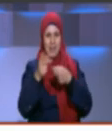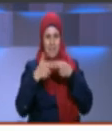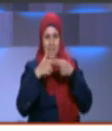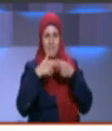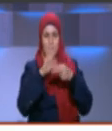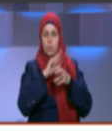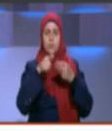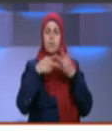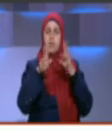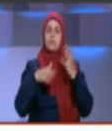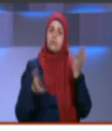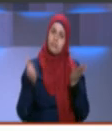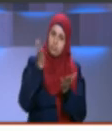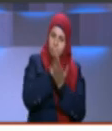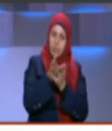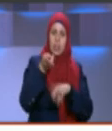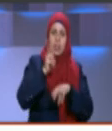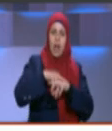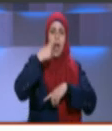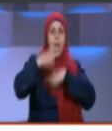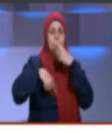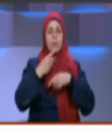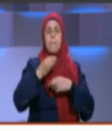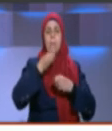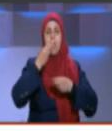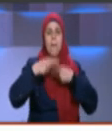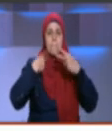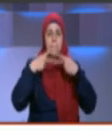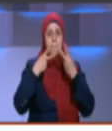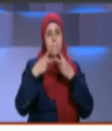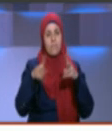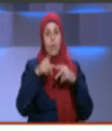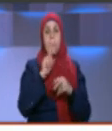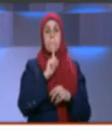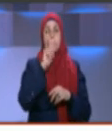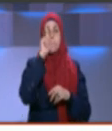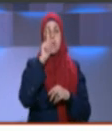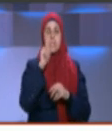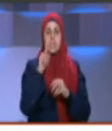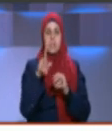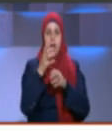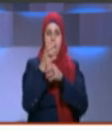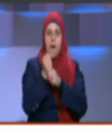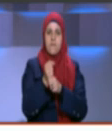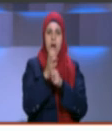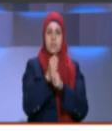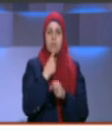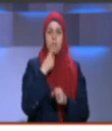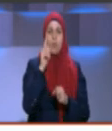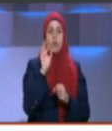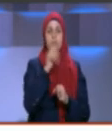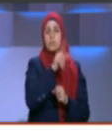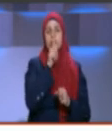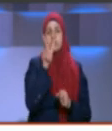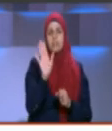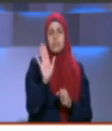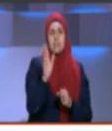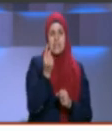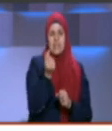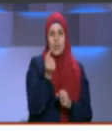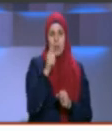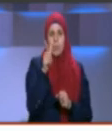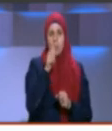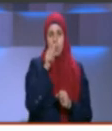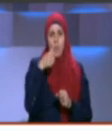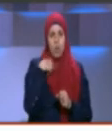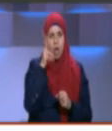وسيتم العودة مرة أخرى إلى المطاعم، ولكن بإجراءات معينة. نعم خالد، يعني بالطبع يعني هذا نبأ